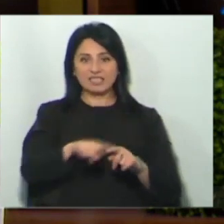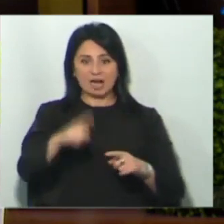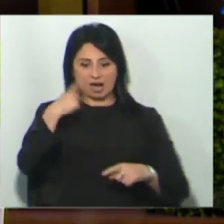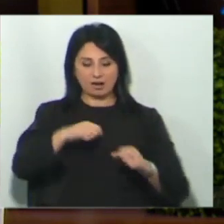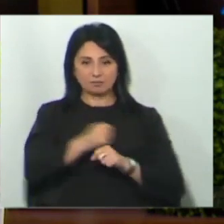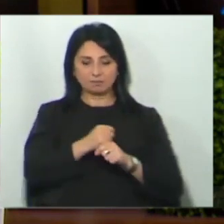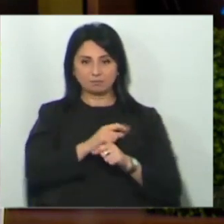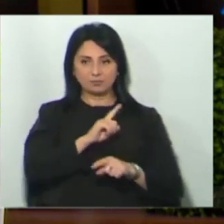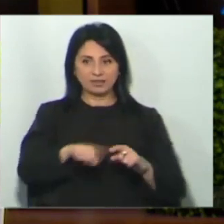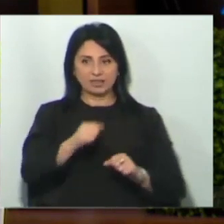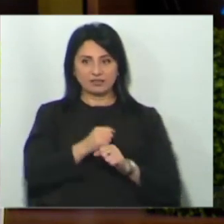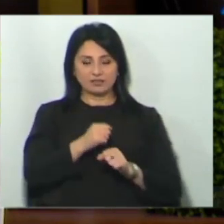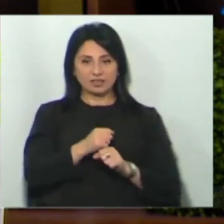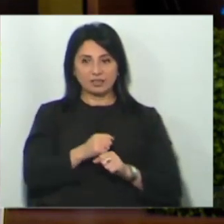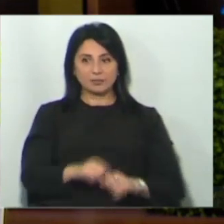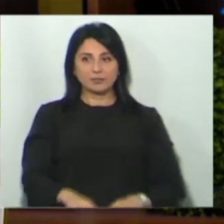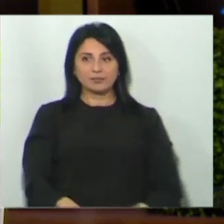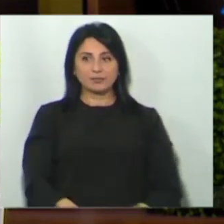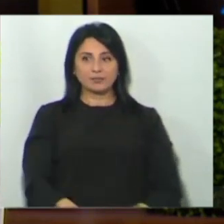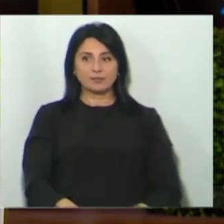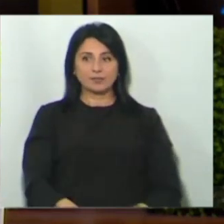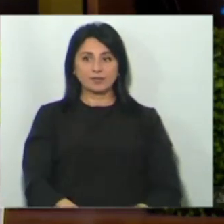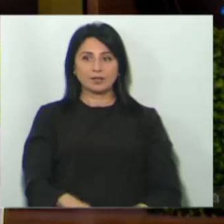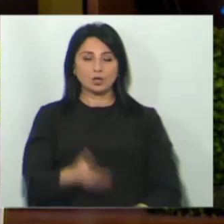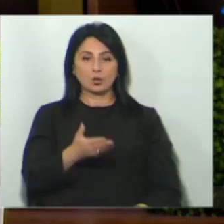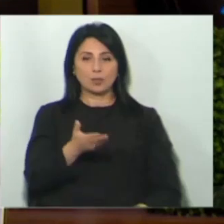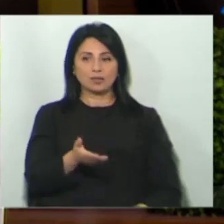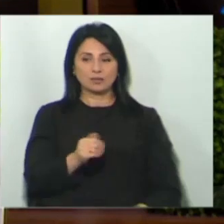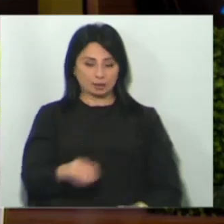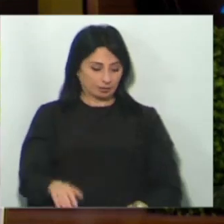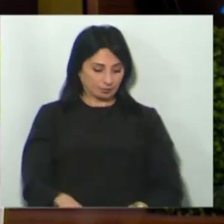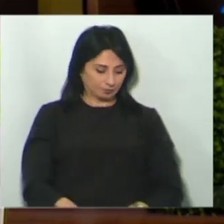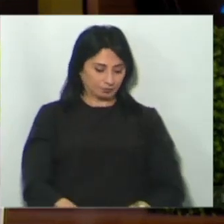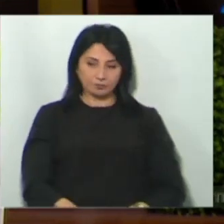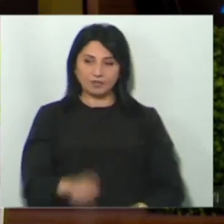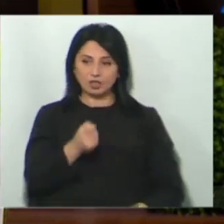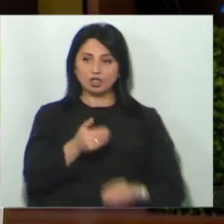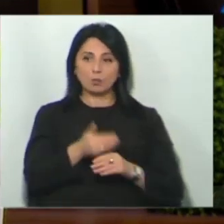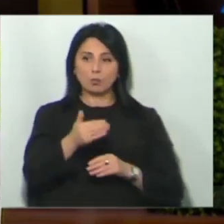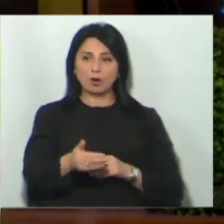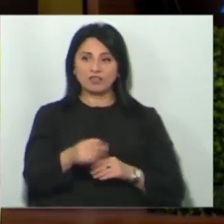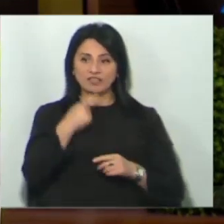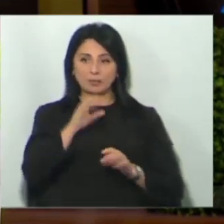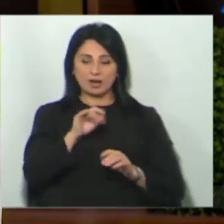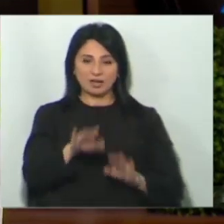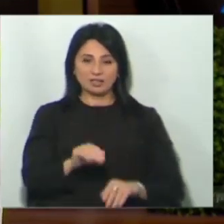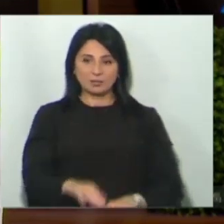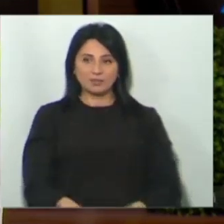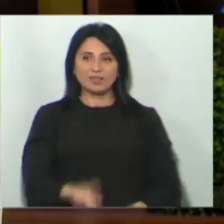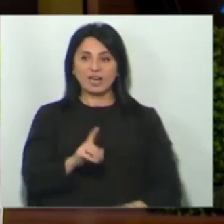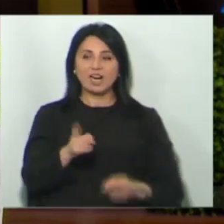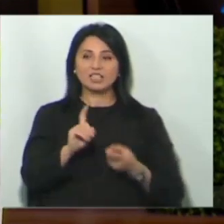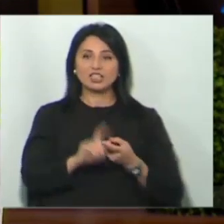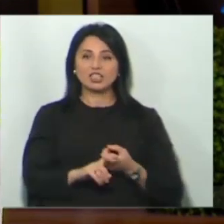რუჯს ერითემის გარეშე, ანუ დამწვრობის გარეშე იღებს და რომელიც ცოტა მოგვიანებით ვილაპარაკებ მაგაზე.